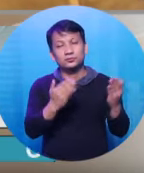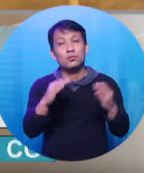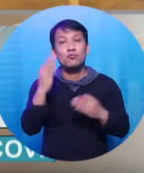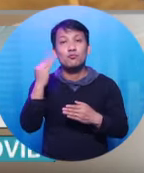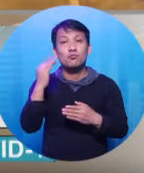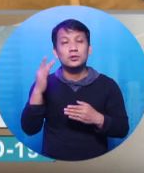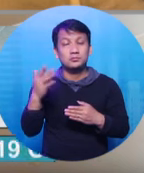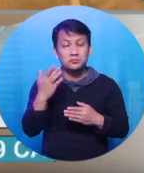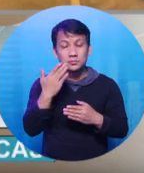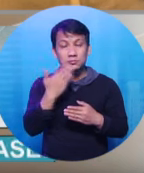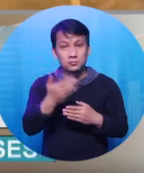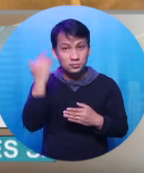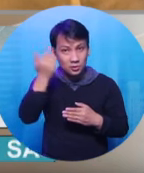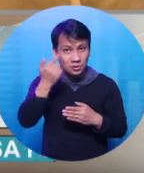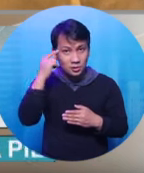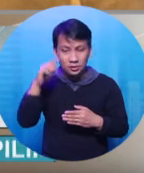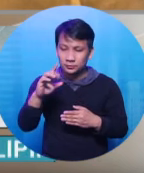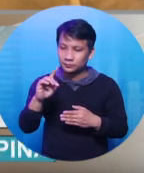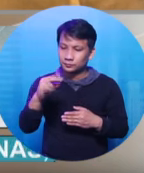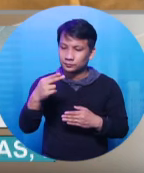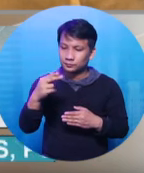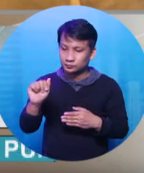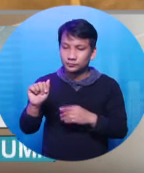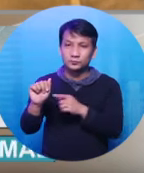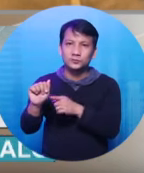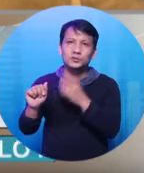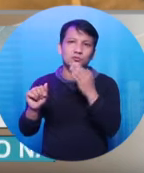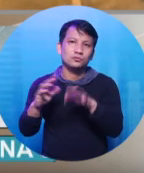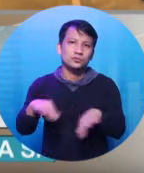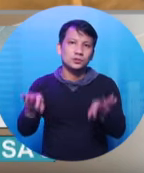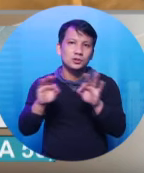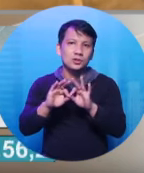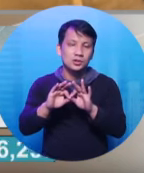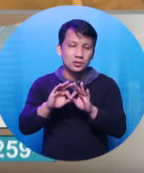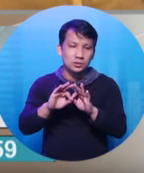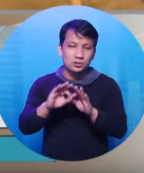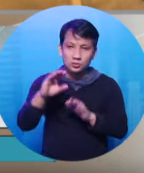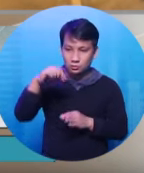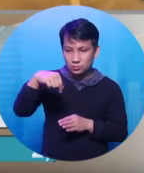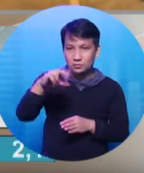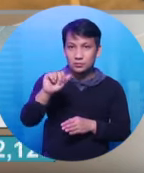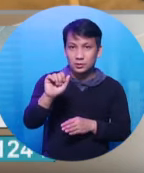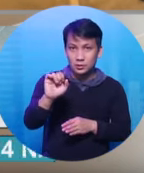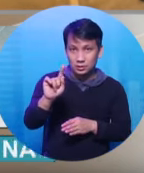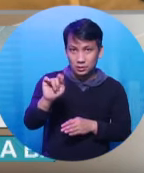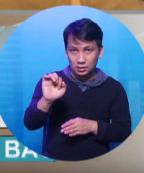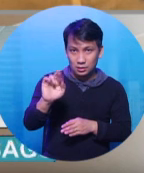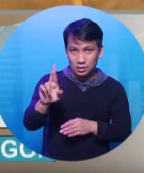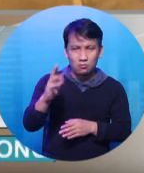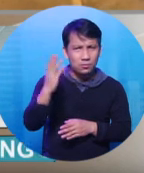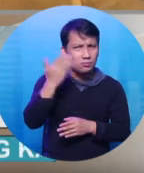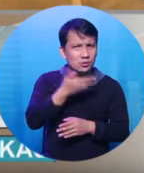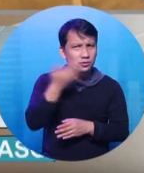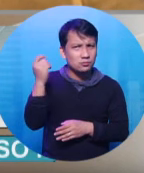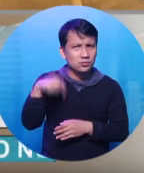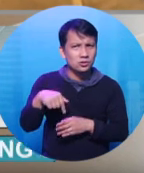po yung Doha po talaga, the state of Qatar is really doing their best para po makombat yung